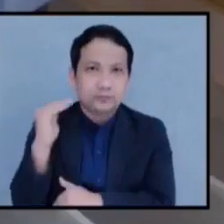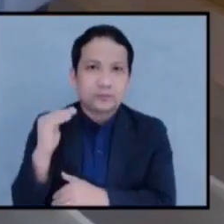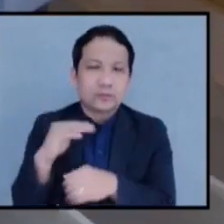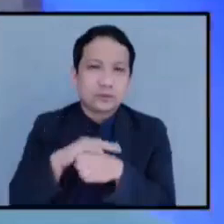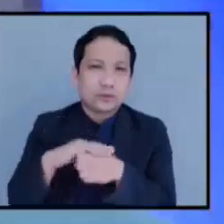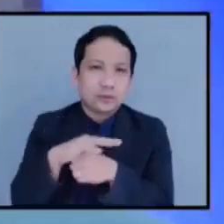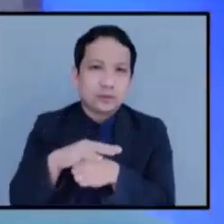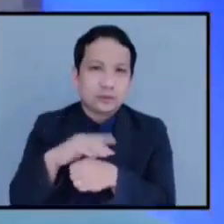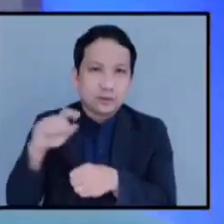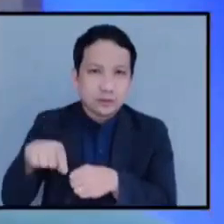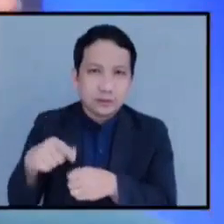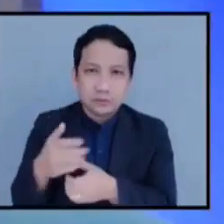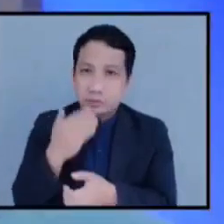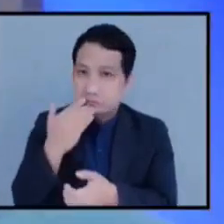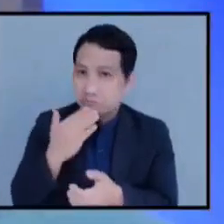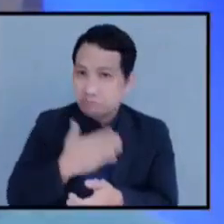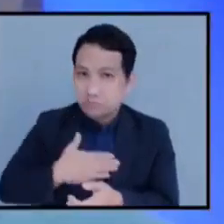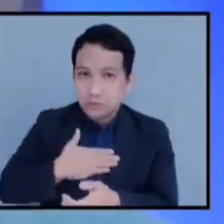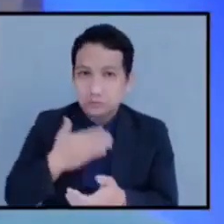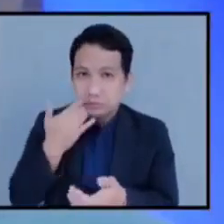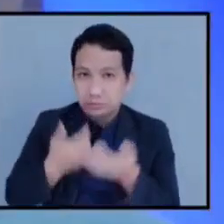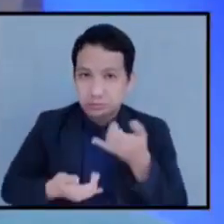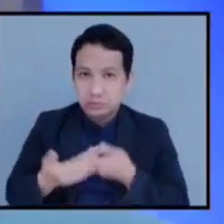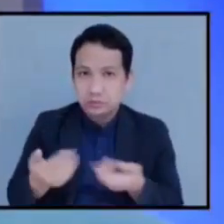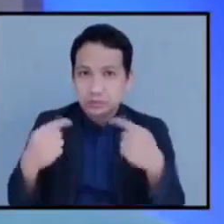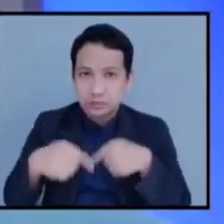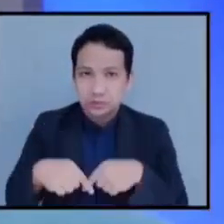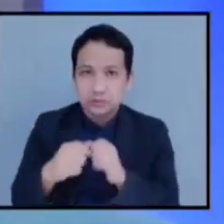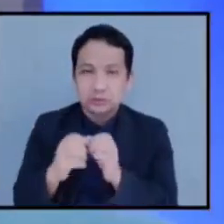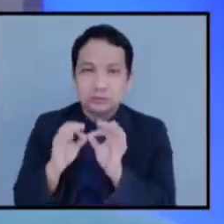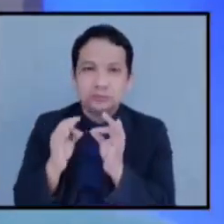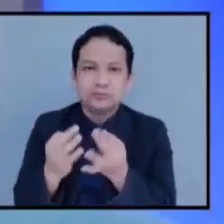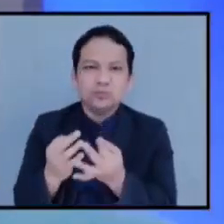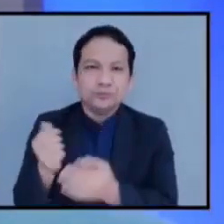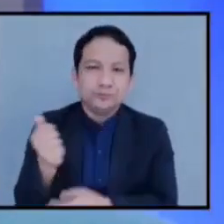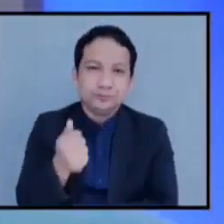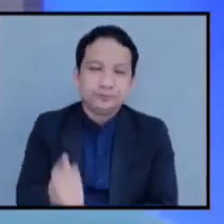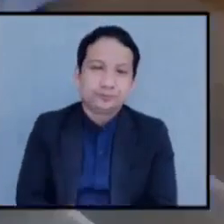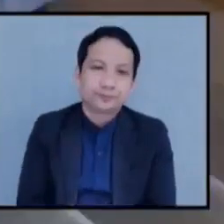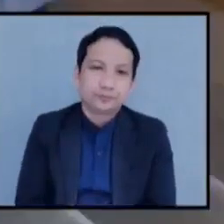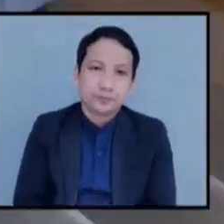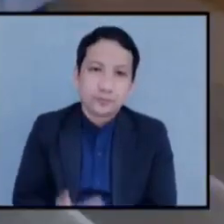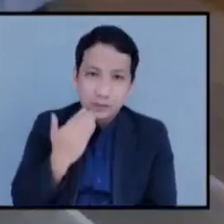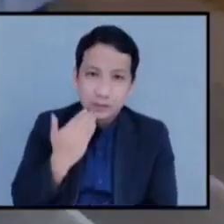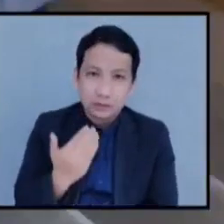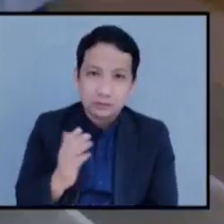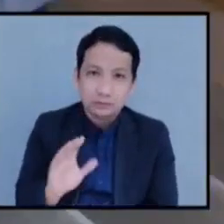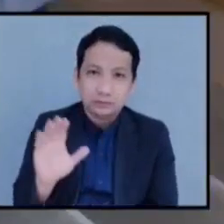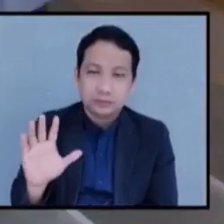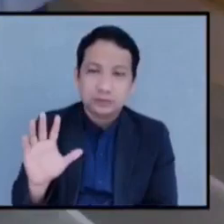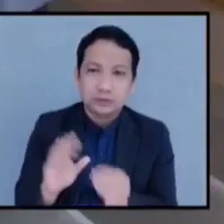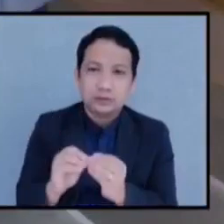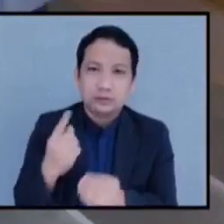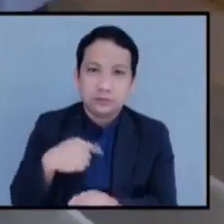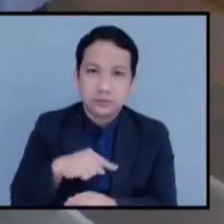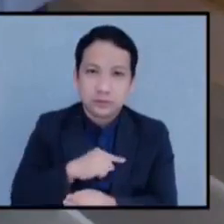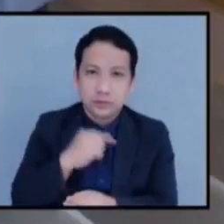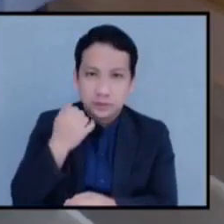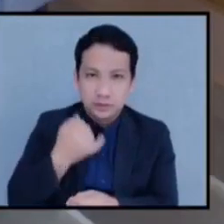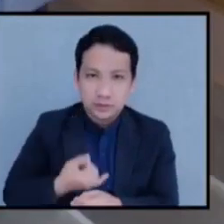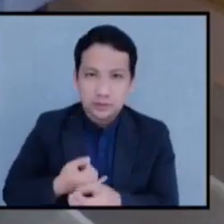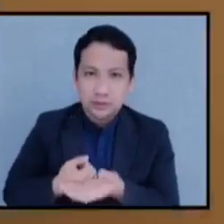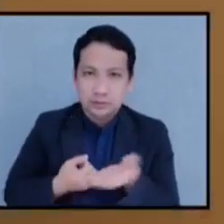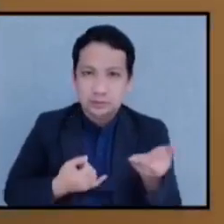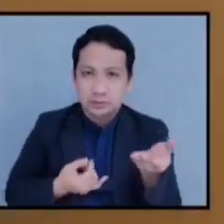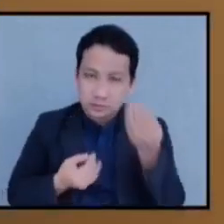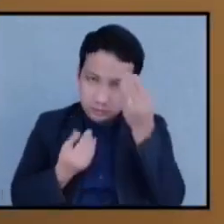please to invite our viewers to join in the fair. Yes, thank you so much, ma'am. And we are inviting everyone,